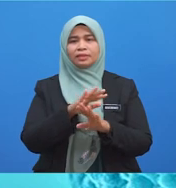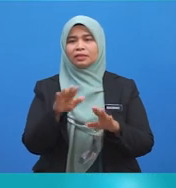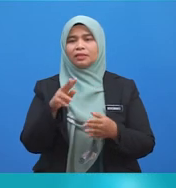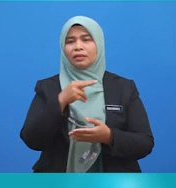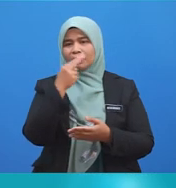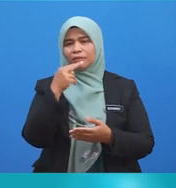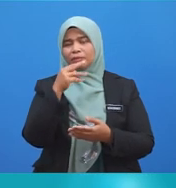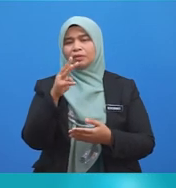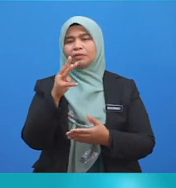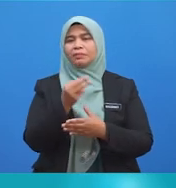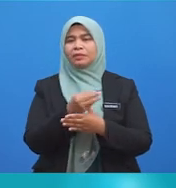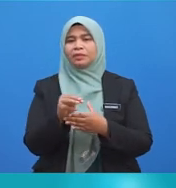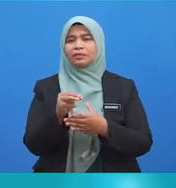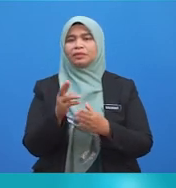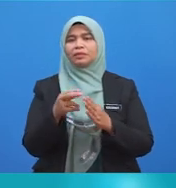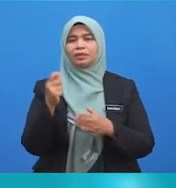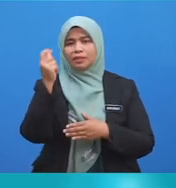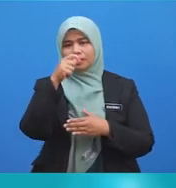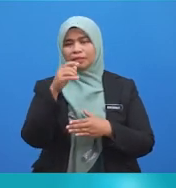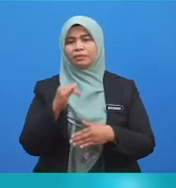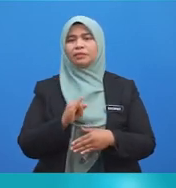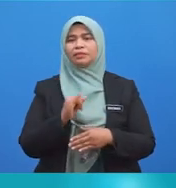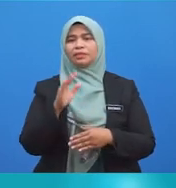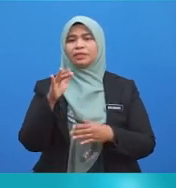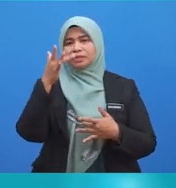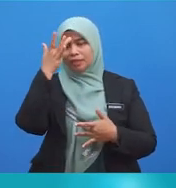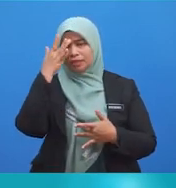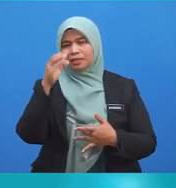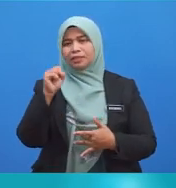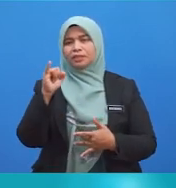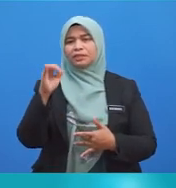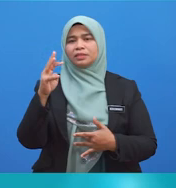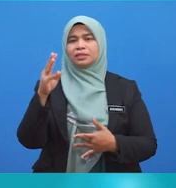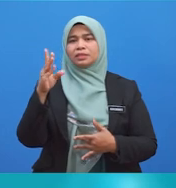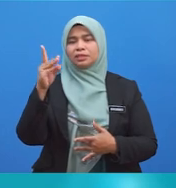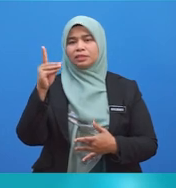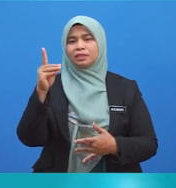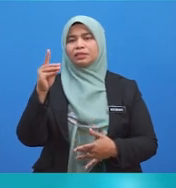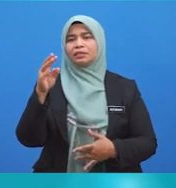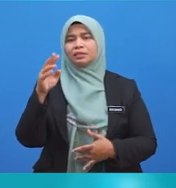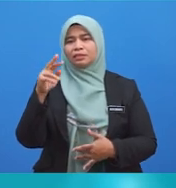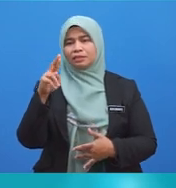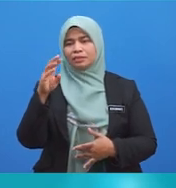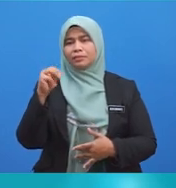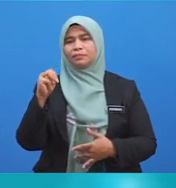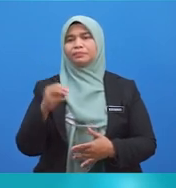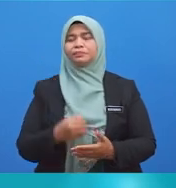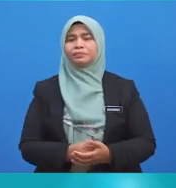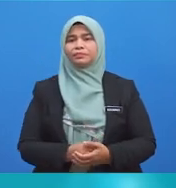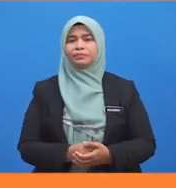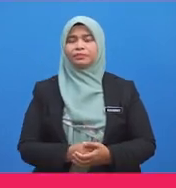kita. Perkara pertama yang ingin cikgu kongsikan pada hari ini adalah berkaitan